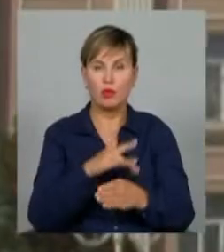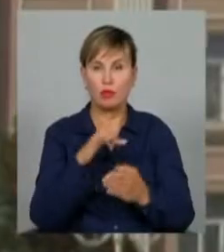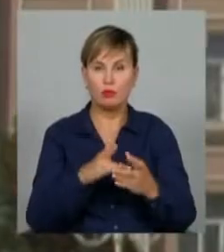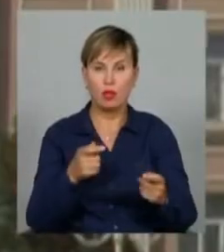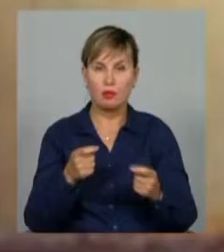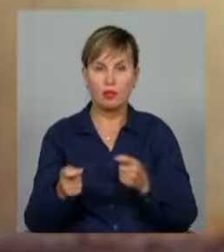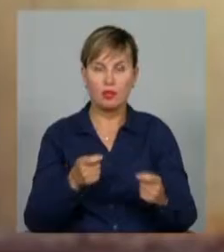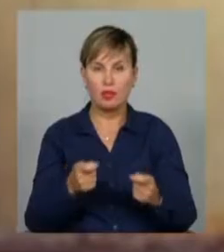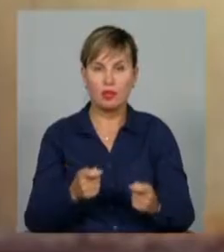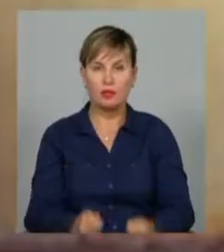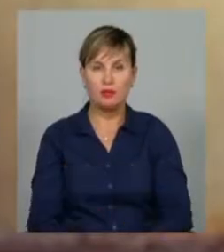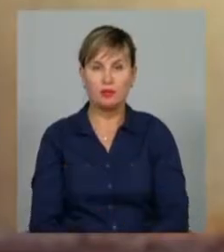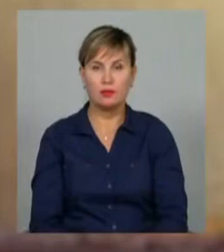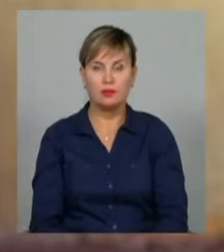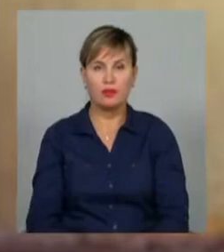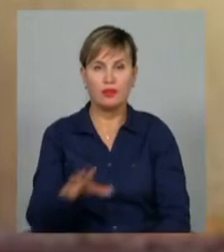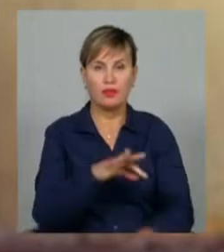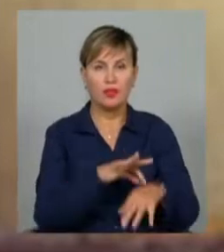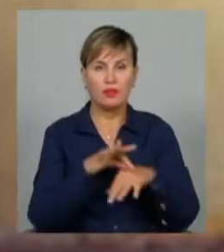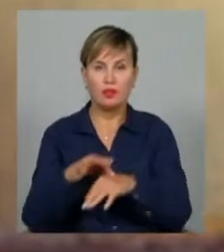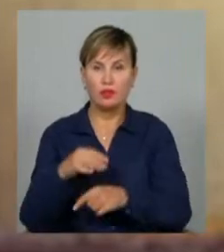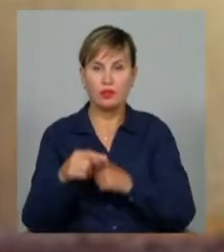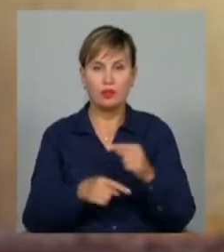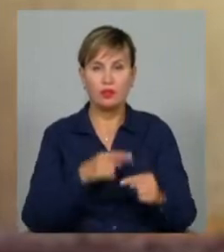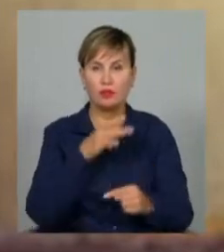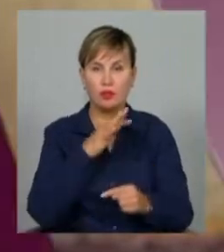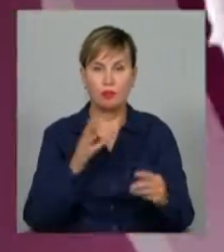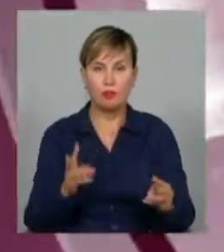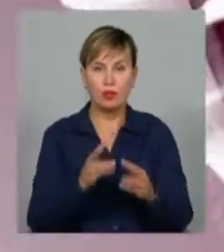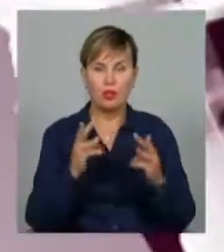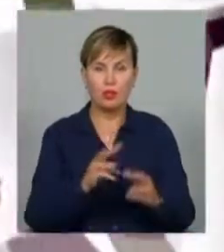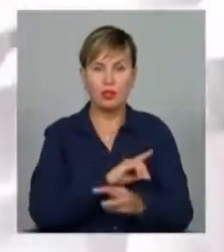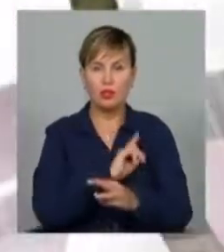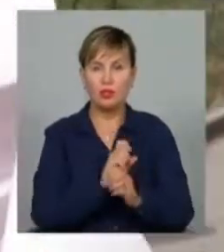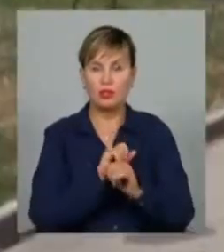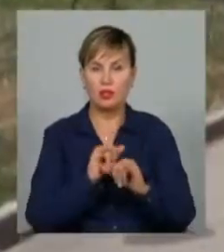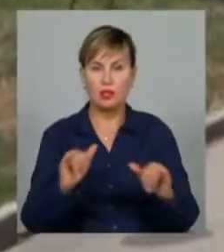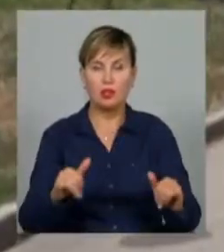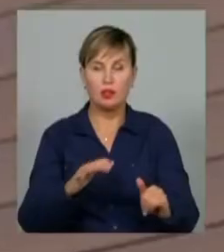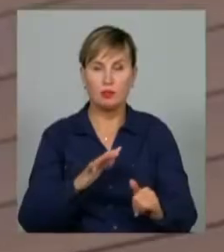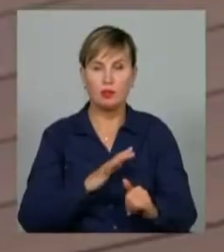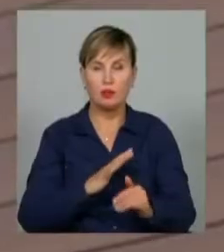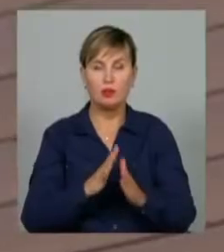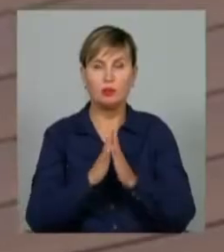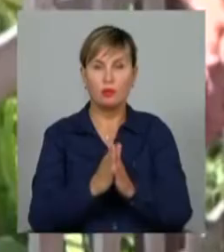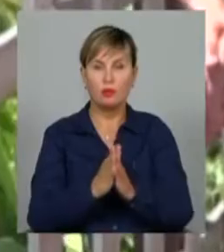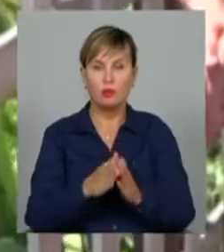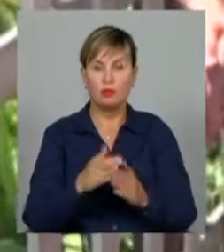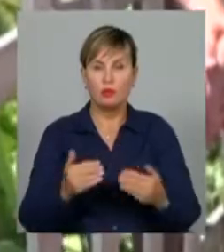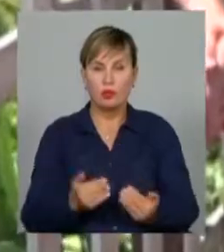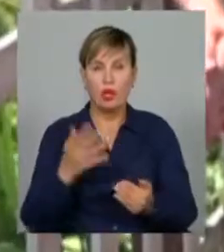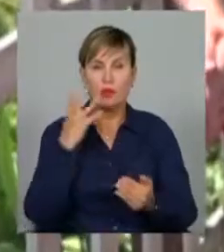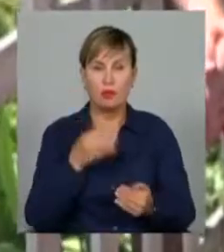администрации погорельцам? Всех вывели. Через некоторое время пожар усилился. Вопреки просьбам, жители